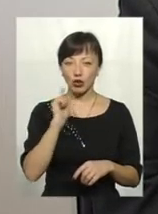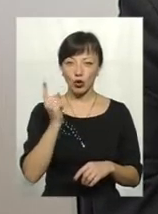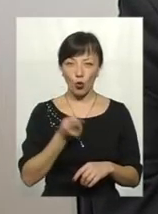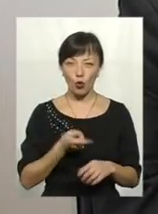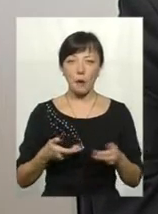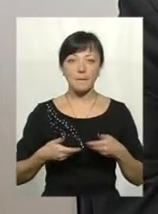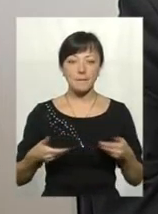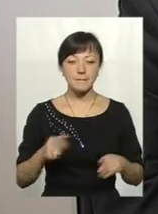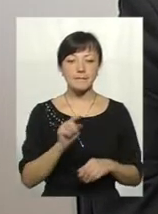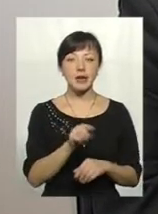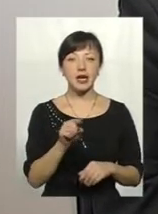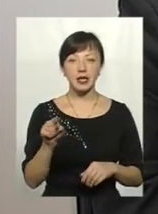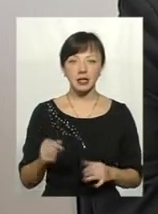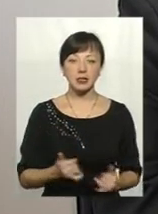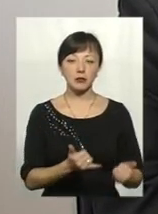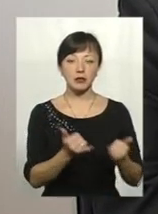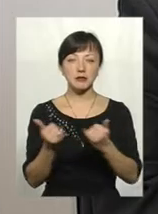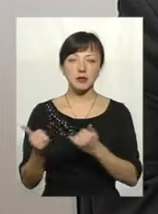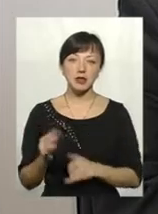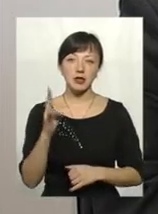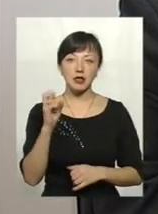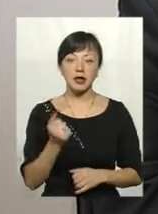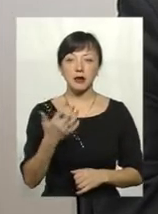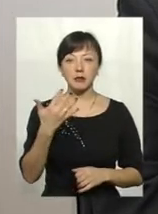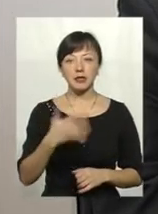ми їх забезпечили на